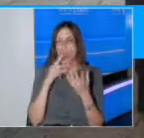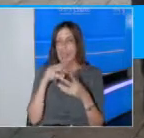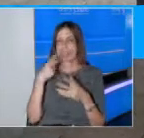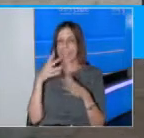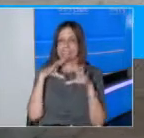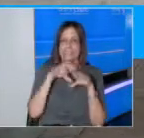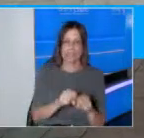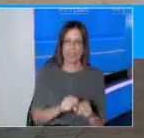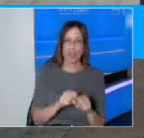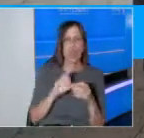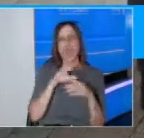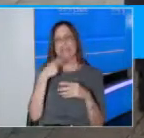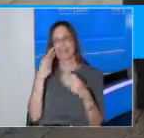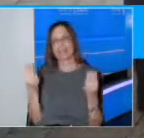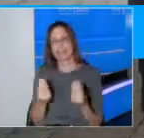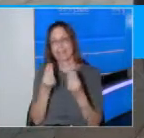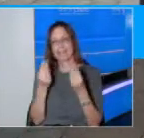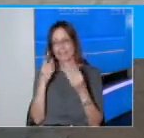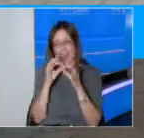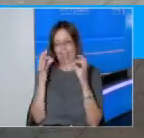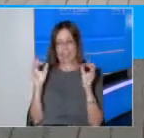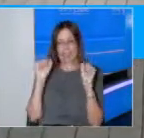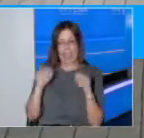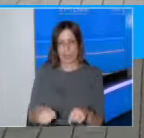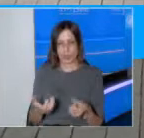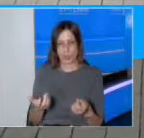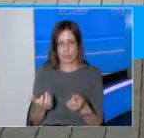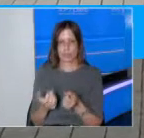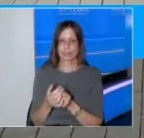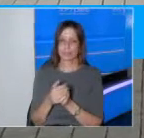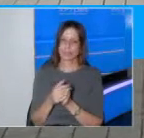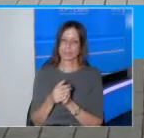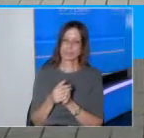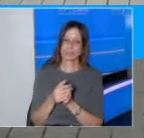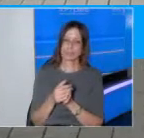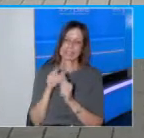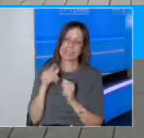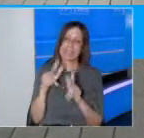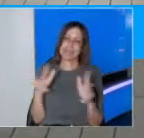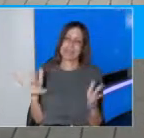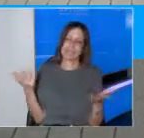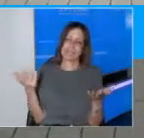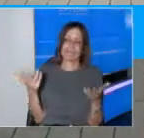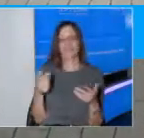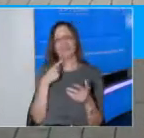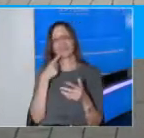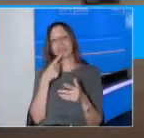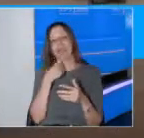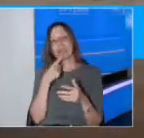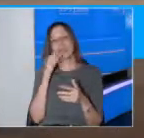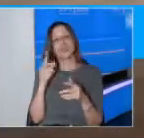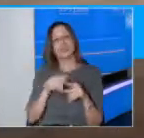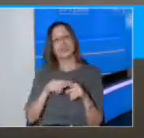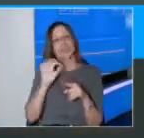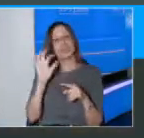יהיה כל הדברים האלה שהם קוראים להם החלת ריבונות. כן, אבל חברת הכנסת אמילי מואטי, את יודעת, אמירות מן הסוג הזה של